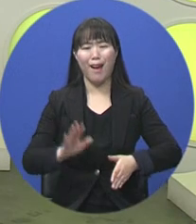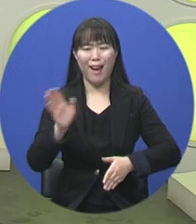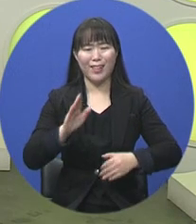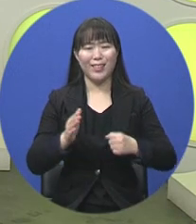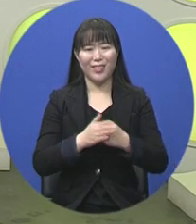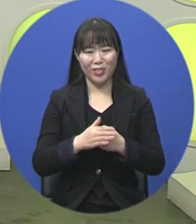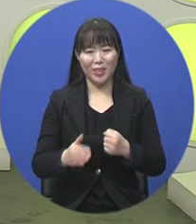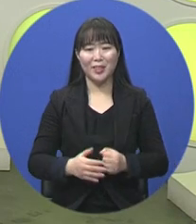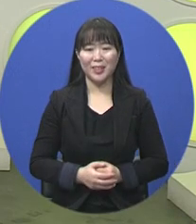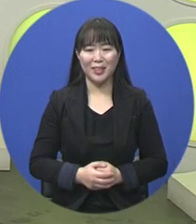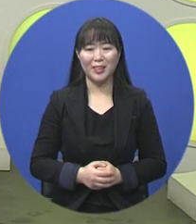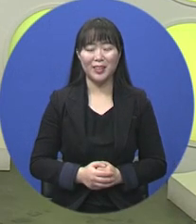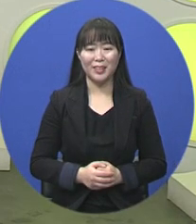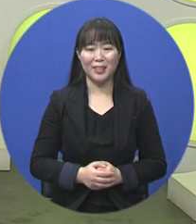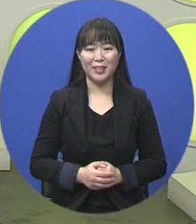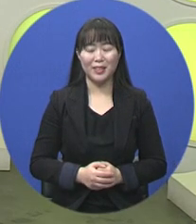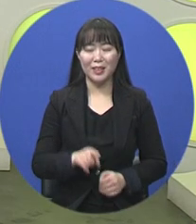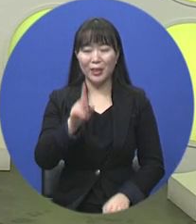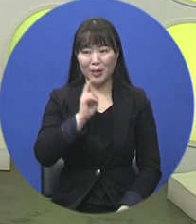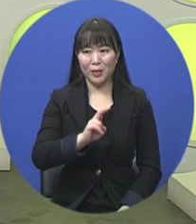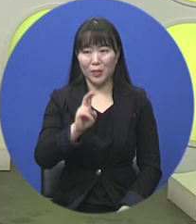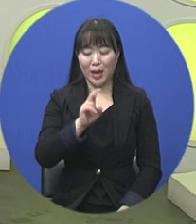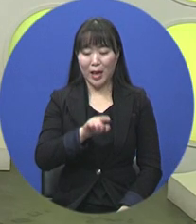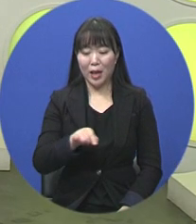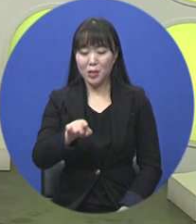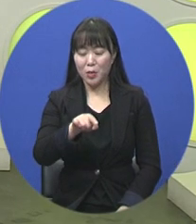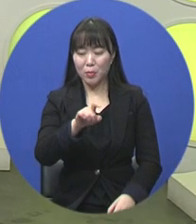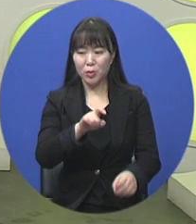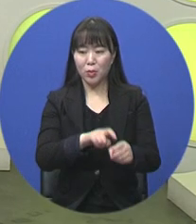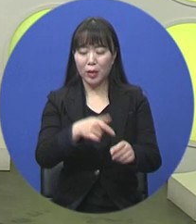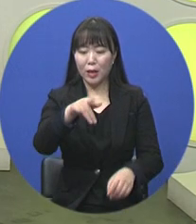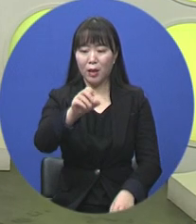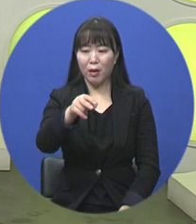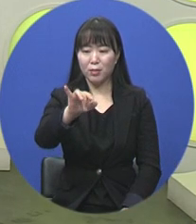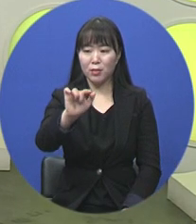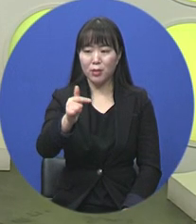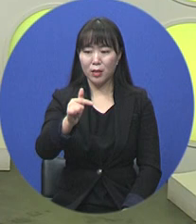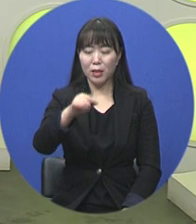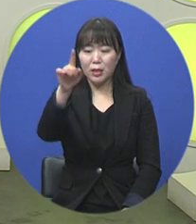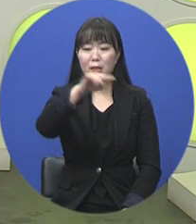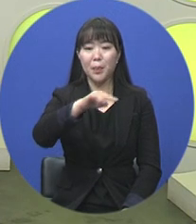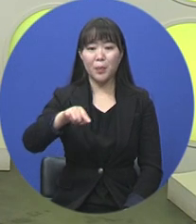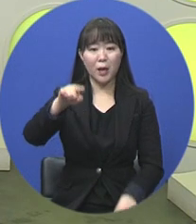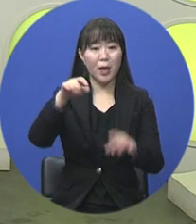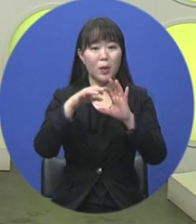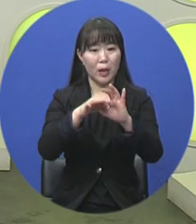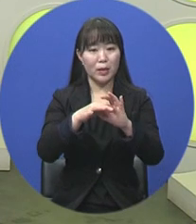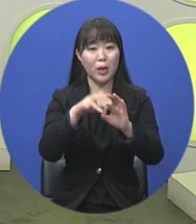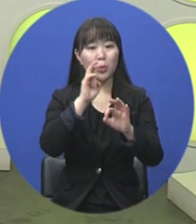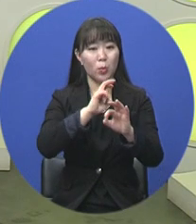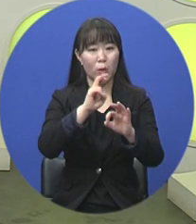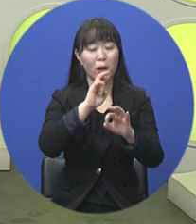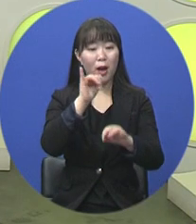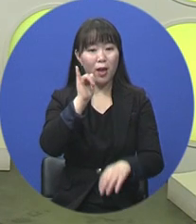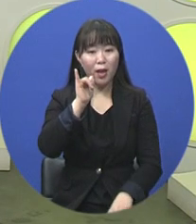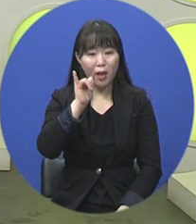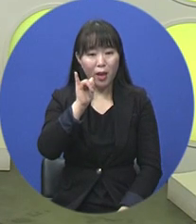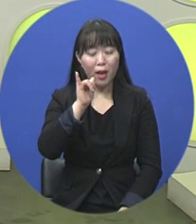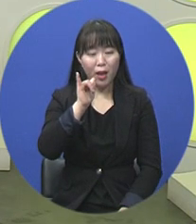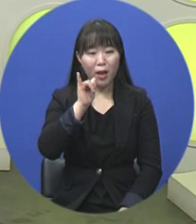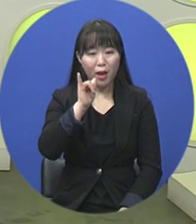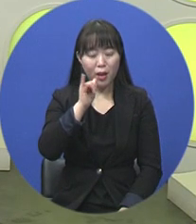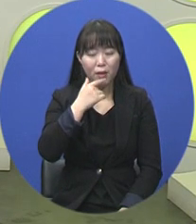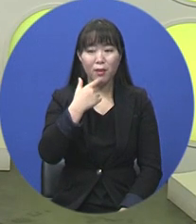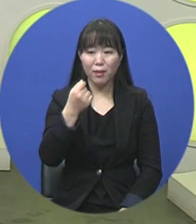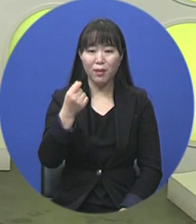악사가 사기 줄에 한 적도 그룹을 강지희 가서 젖어 삼각관계에 그래가 그래가 있잖아요 네